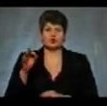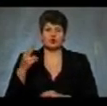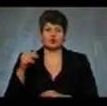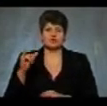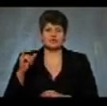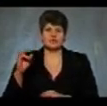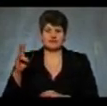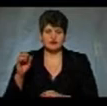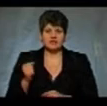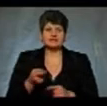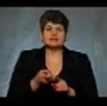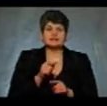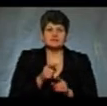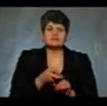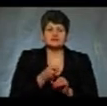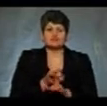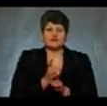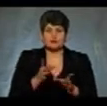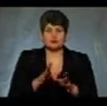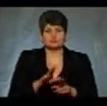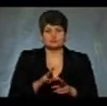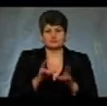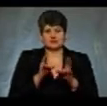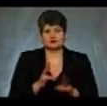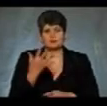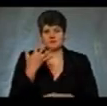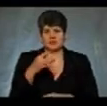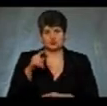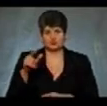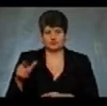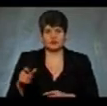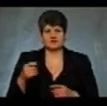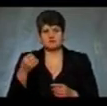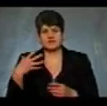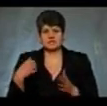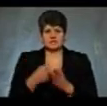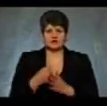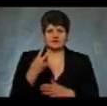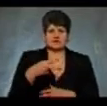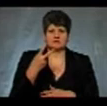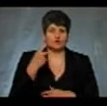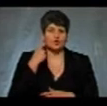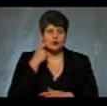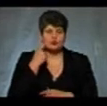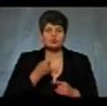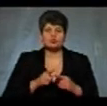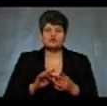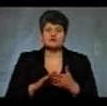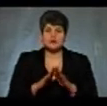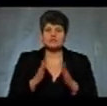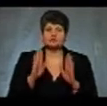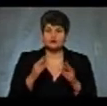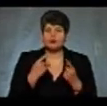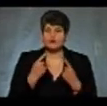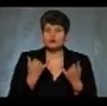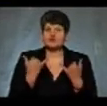вибуху постраждало п'ятеро осіб віком від 15 до 22 років. Про цю ситуацію будемо говорити